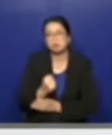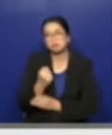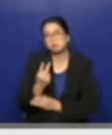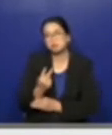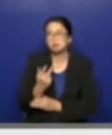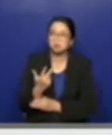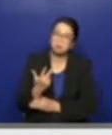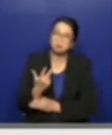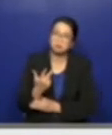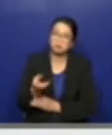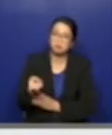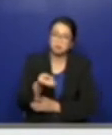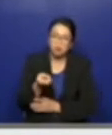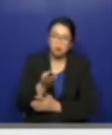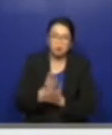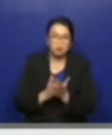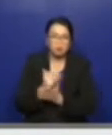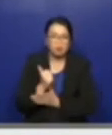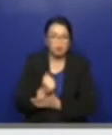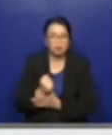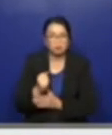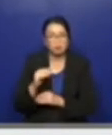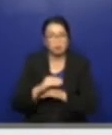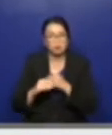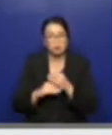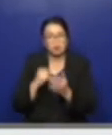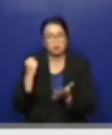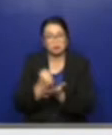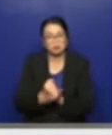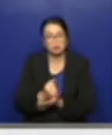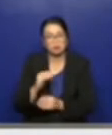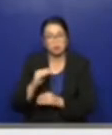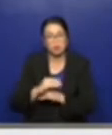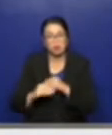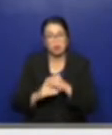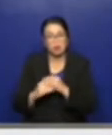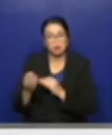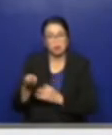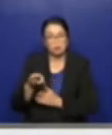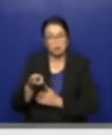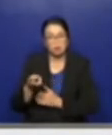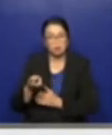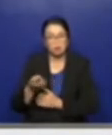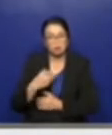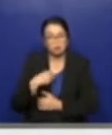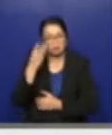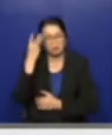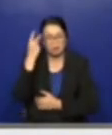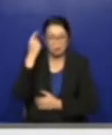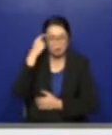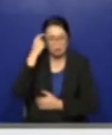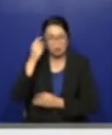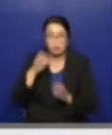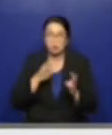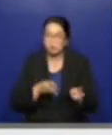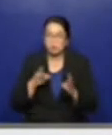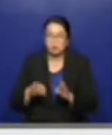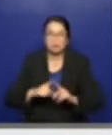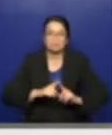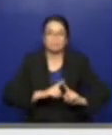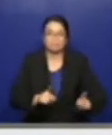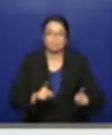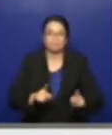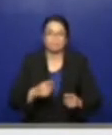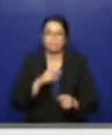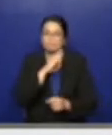วยงานของท่านไปกำกับเนี่ยมันมีความคิดวิธีคิดและวิธีทำงานที่ต่างกันมากถ้